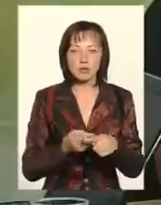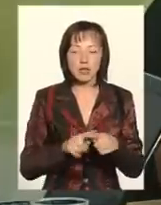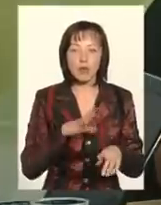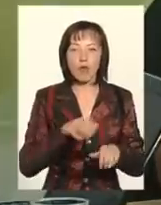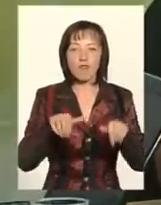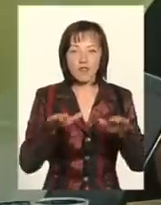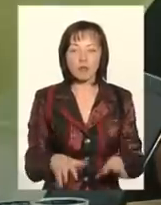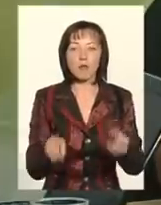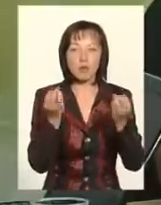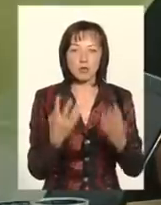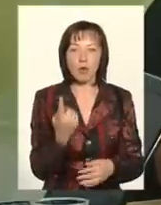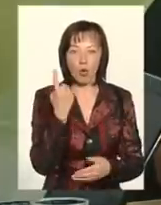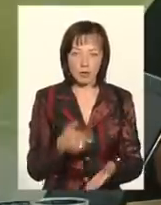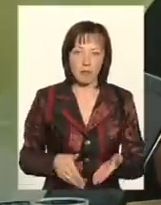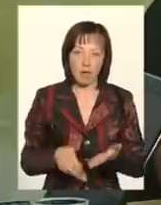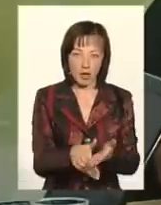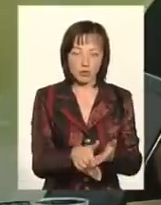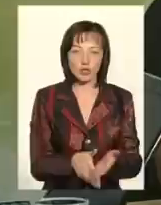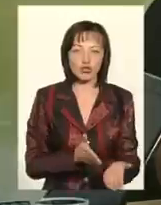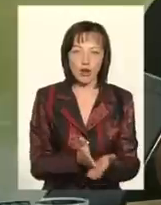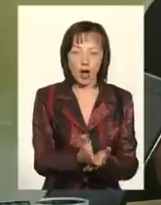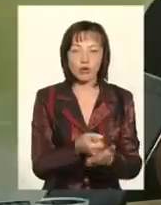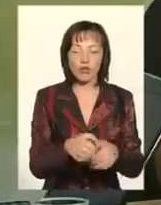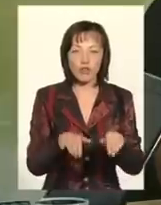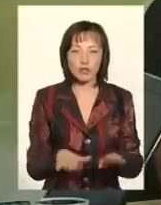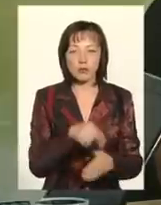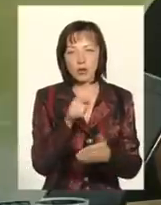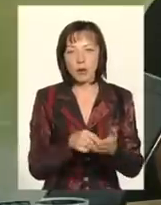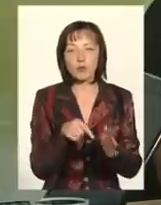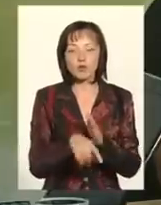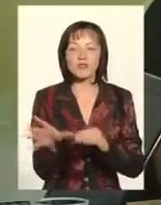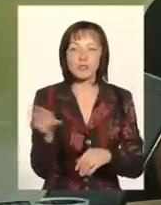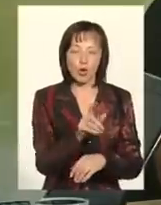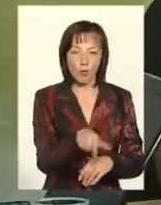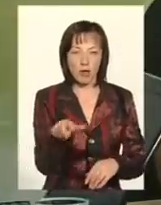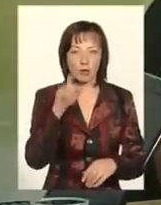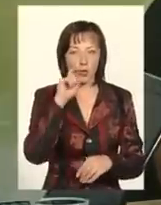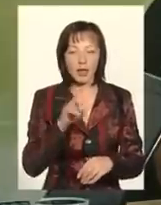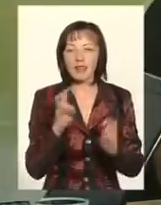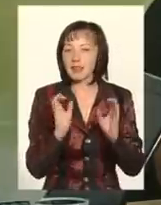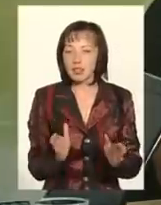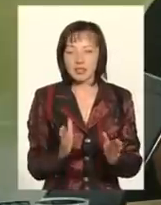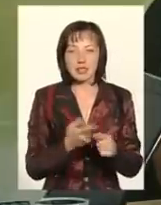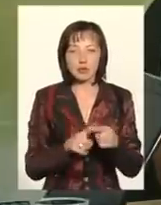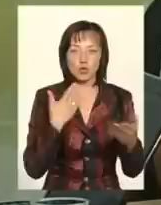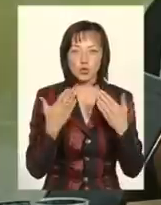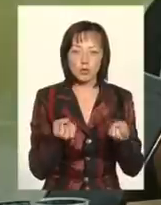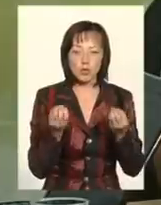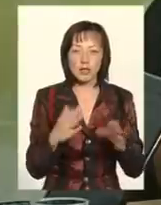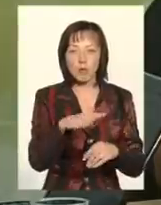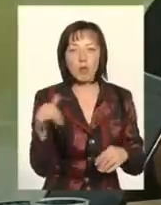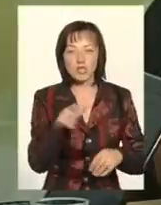було вирішено простим одним ключом це має бути Шлях до вирішення питання по суті всіх громадян України і не тільки Чи це стосується простих